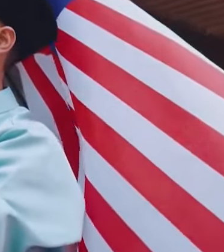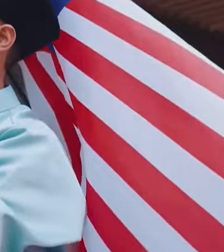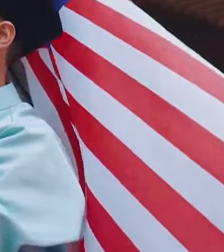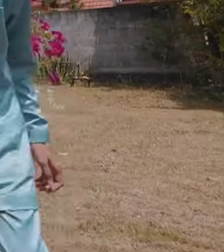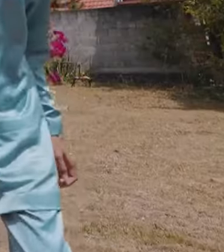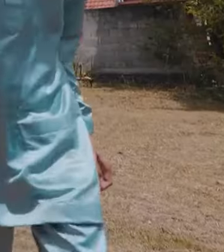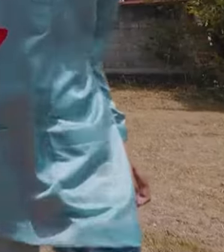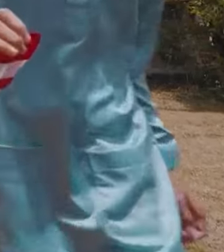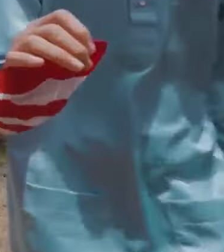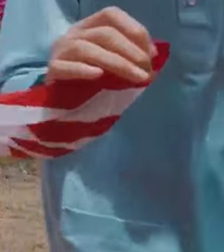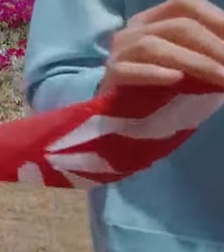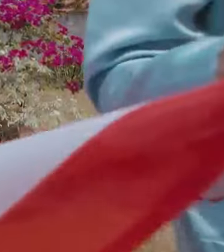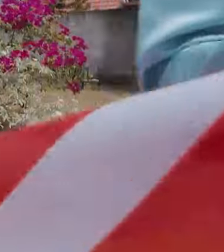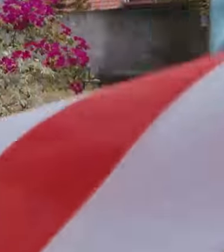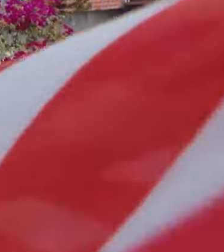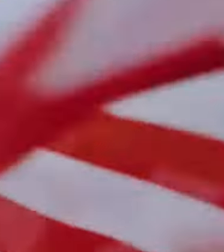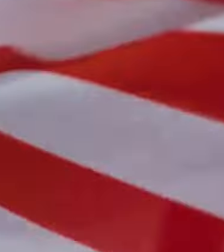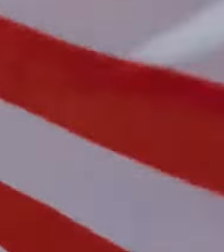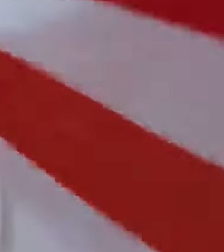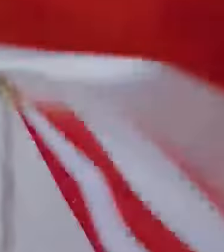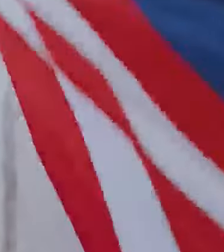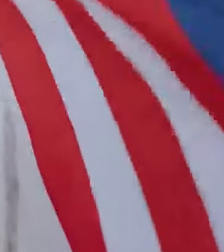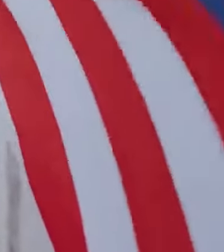zahirkan rasa cinta kepada negara.